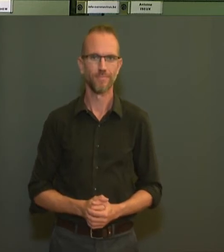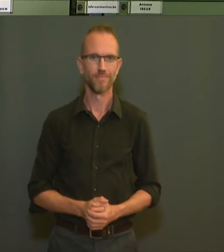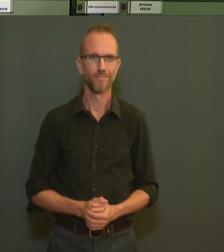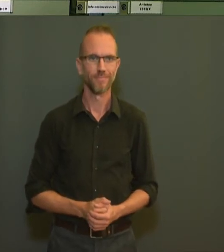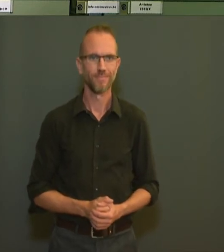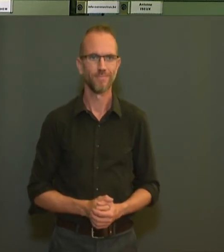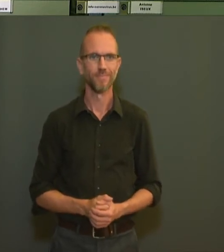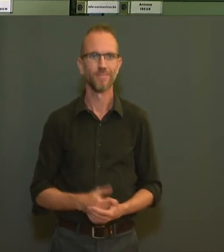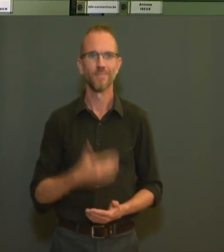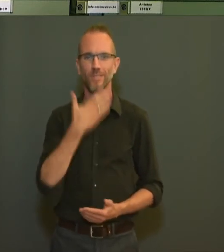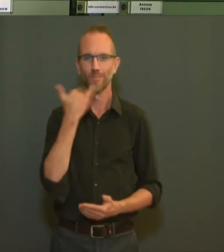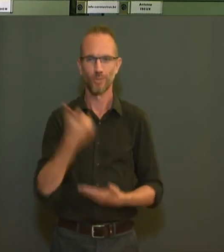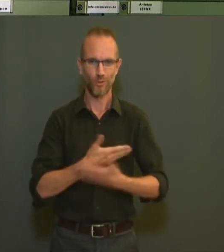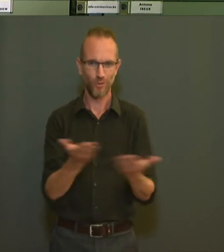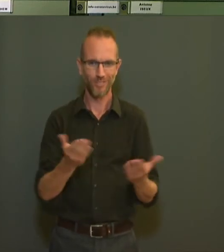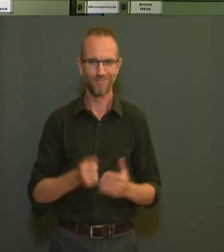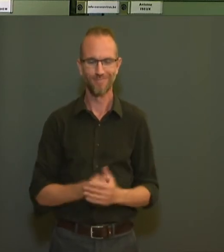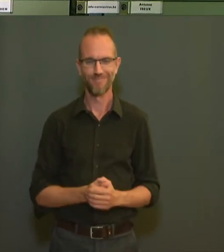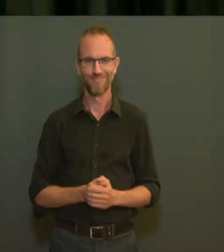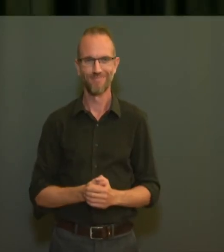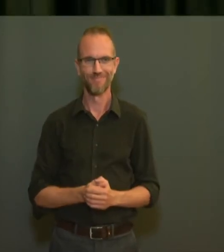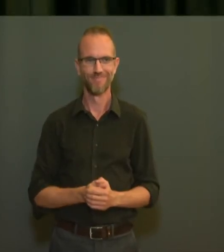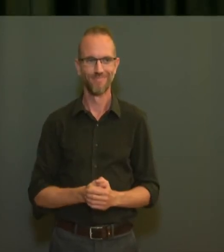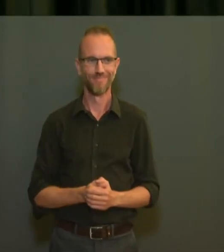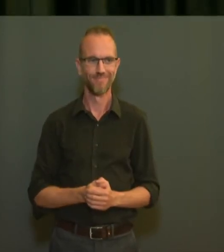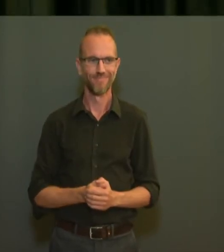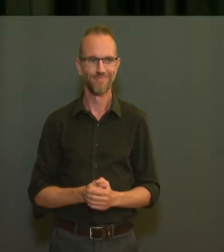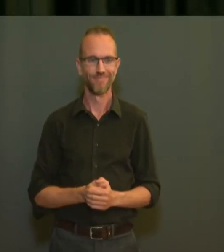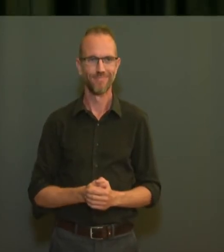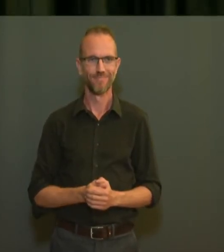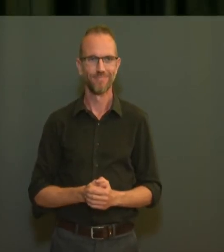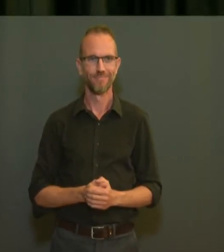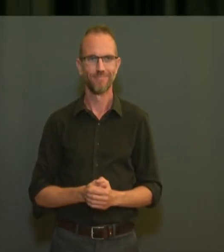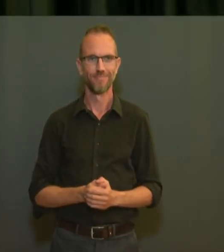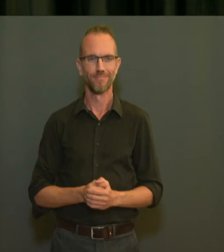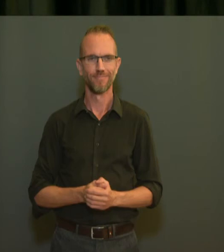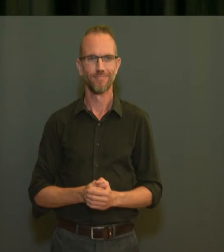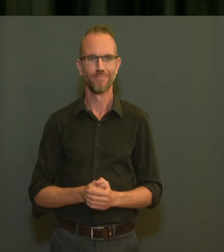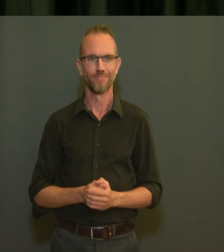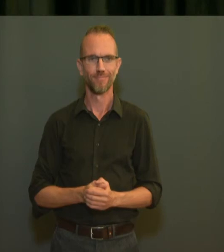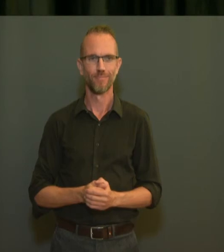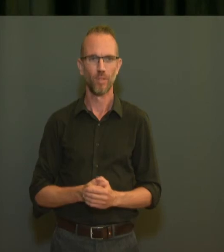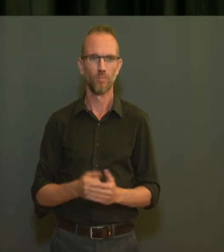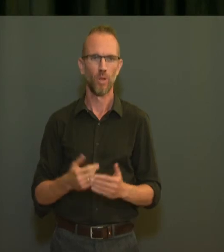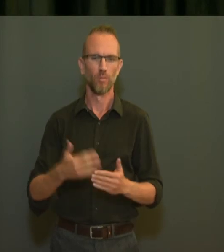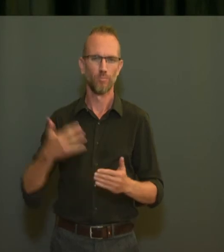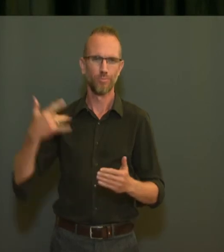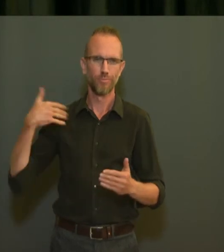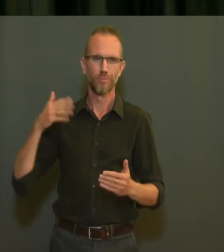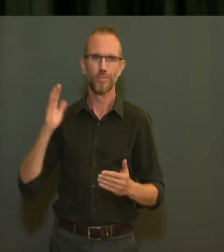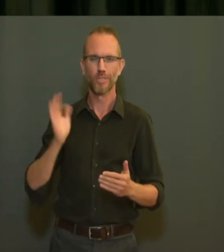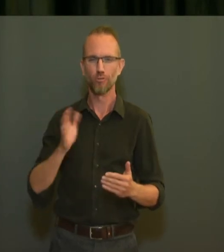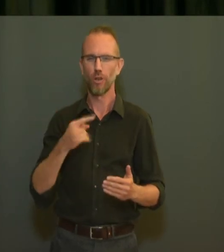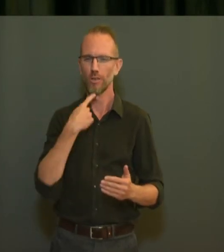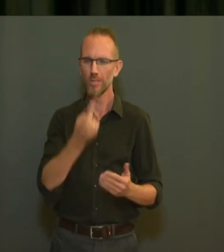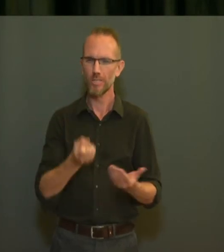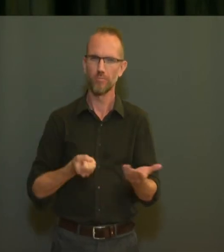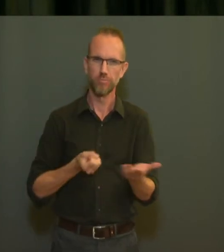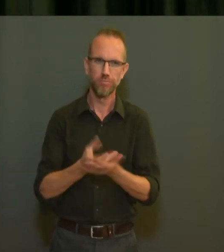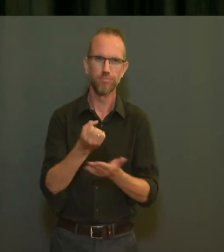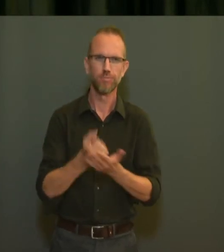Bonjour à toutes, bonjour à tous. Nous avons déjà mentionné à plusieurs reprises au cours de ces séances